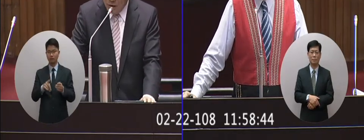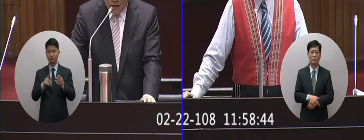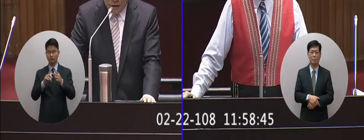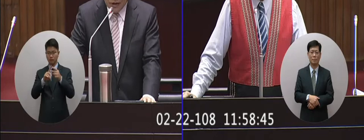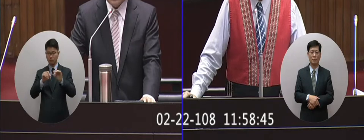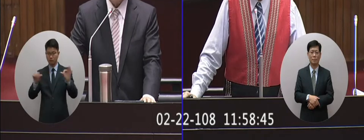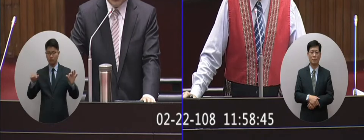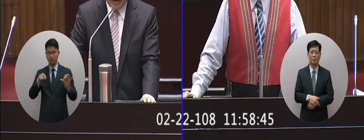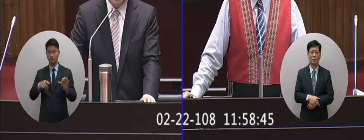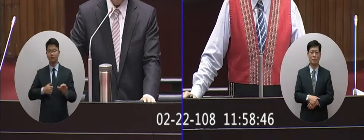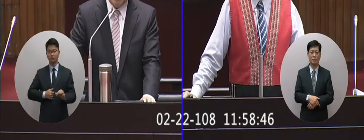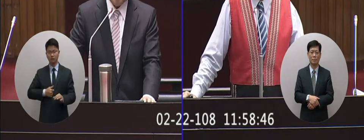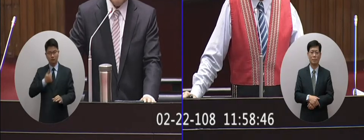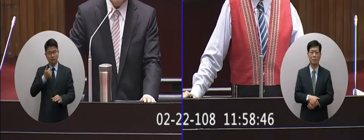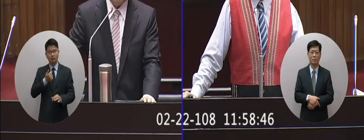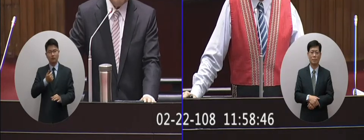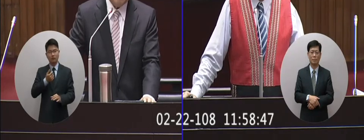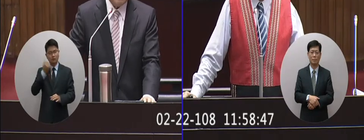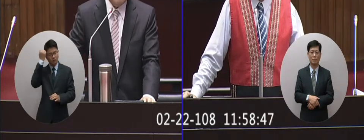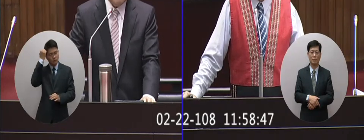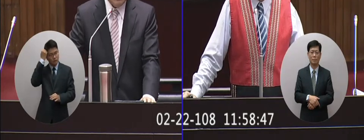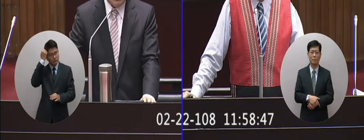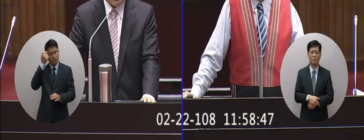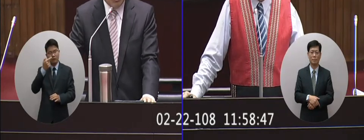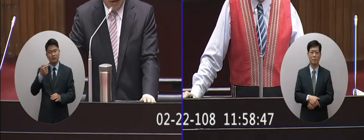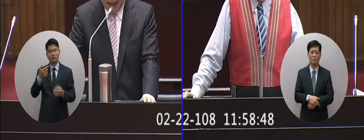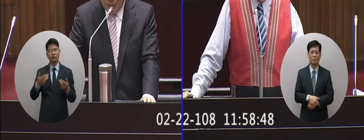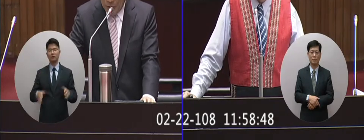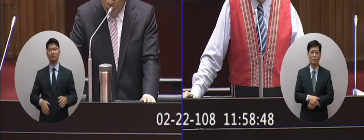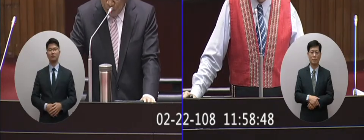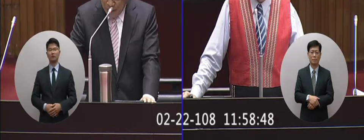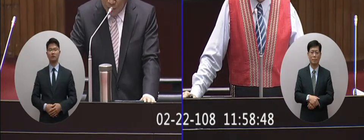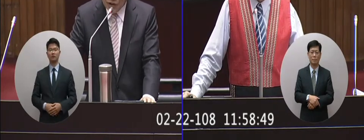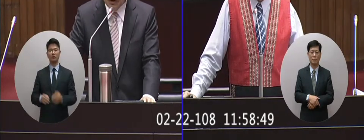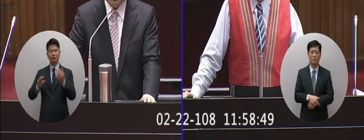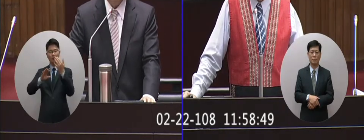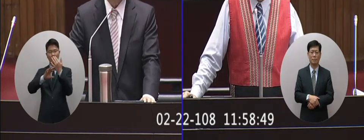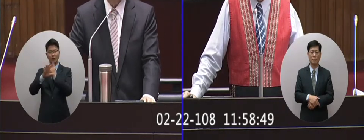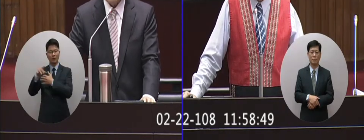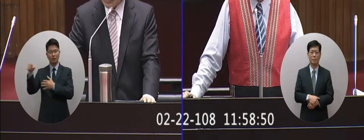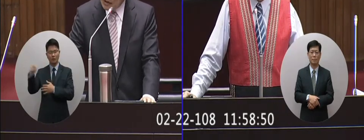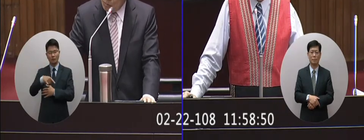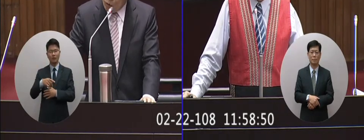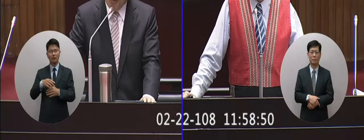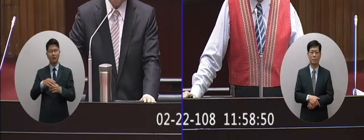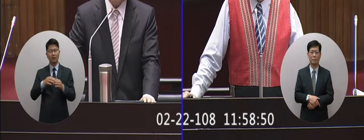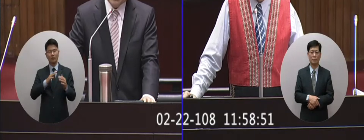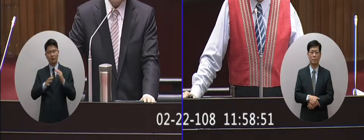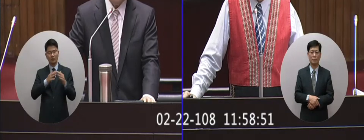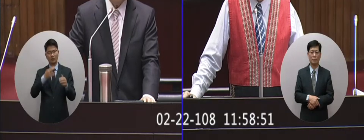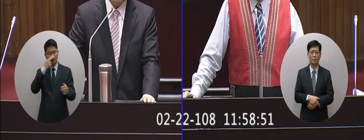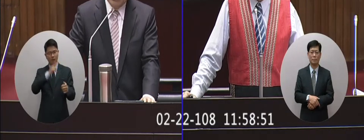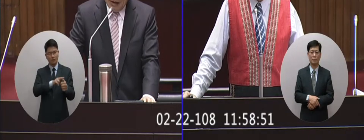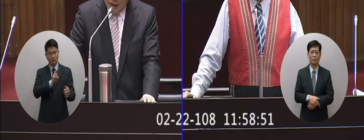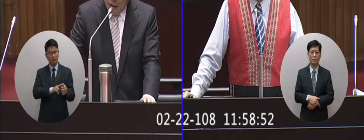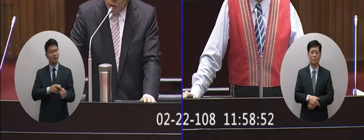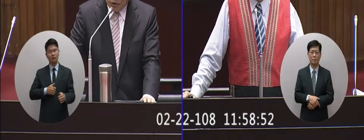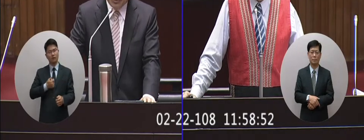上真的是血泪斑斑的。那从外来民族这样欺侮，实在是不公不义